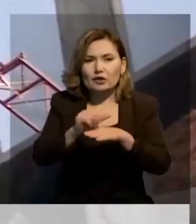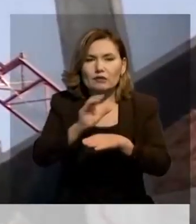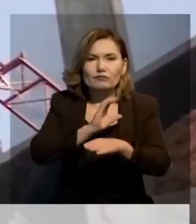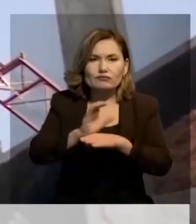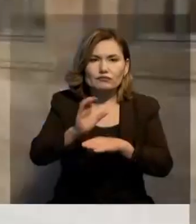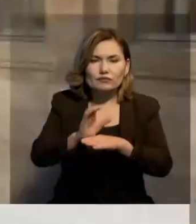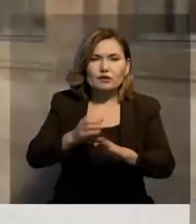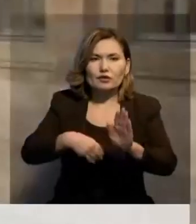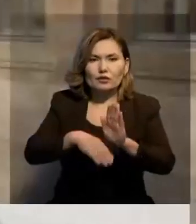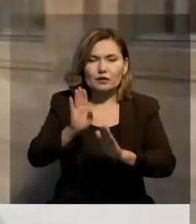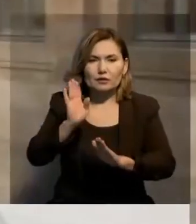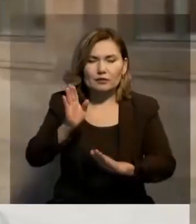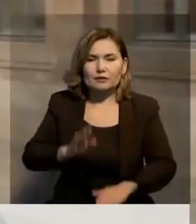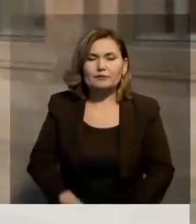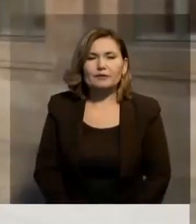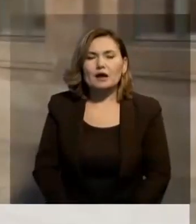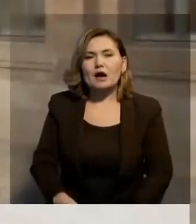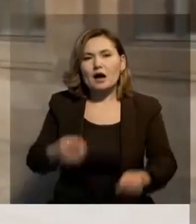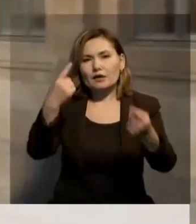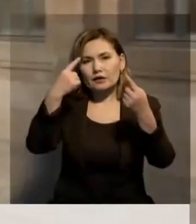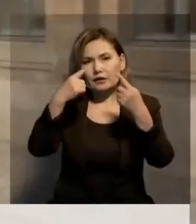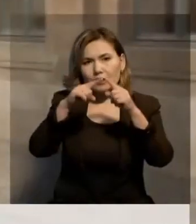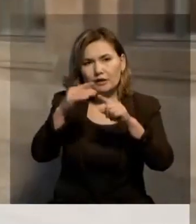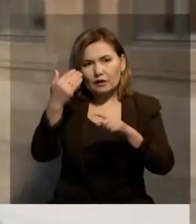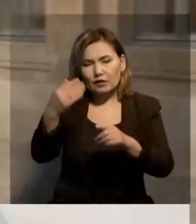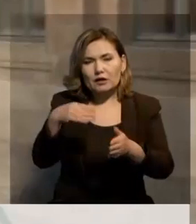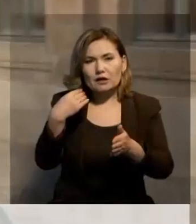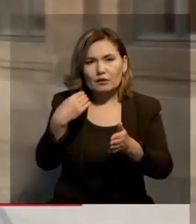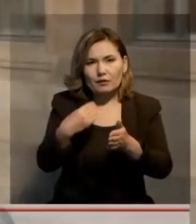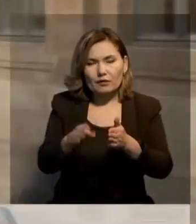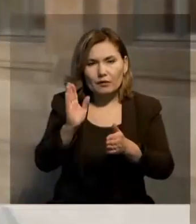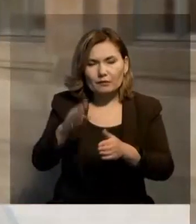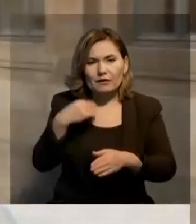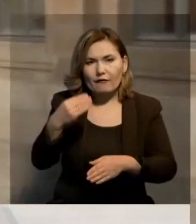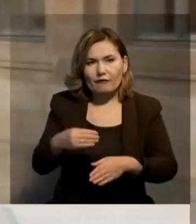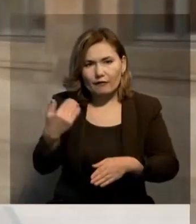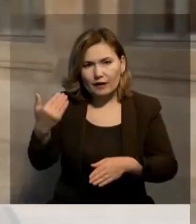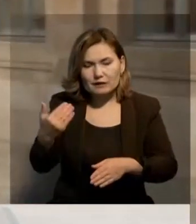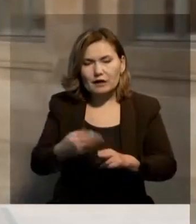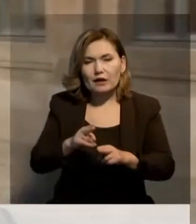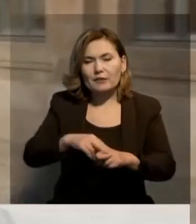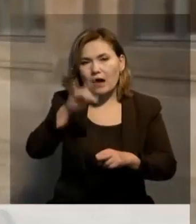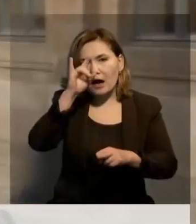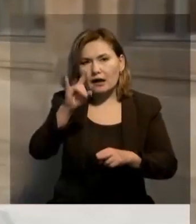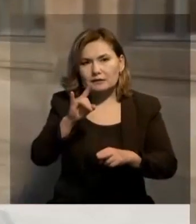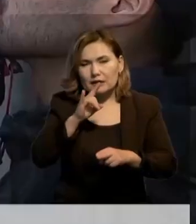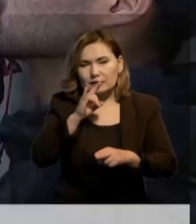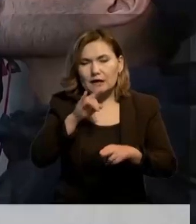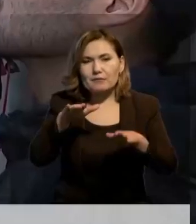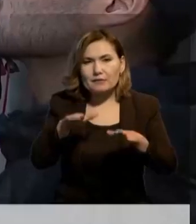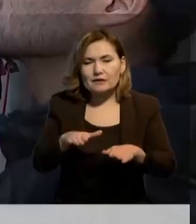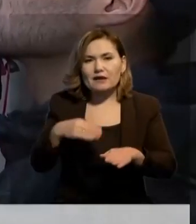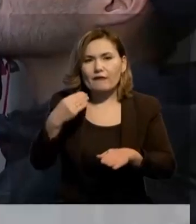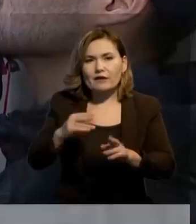азайтамыз. Технологияларын аламыз біріншіден, екіншіден жаңағы өздерінің линияларын бізге қоймақшы деген ойлар